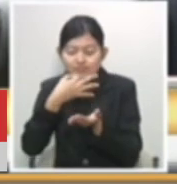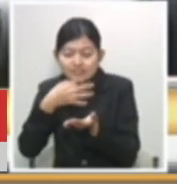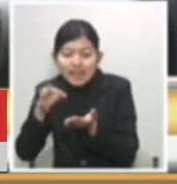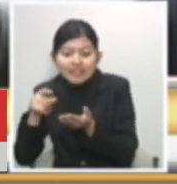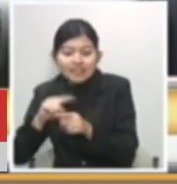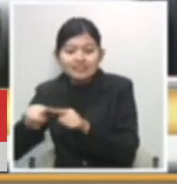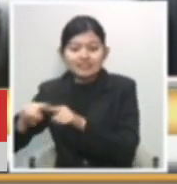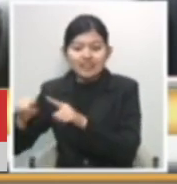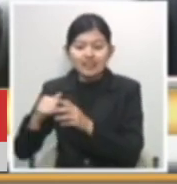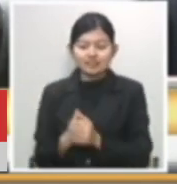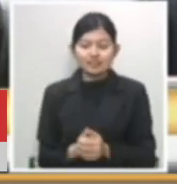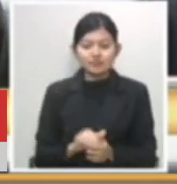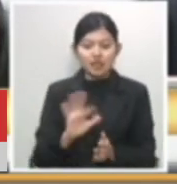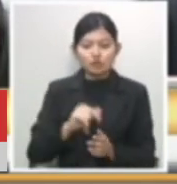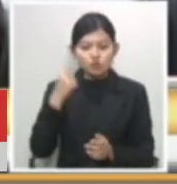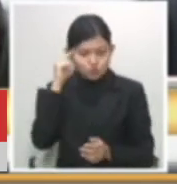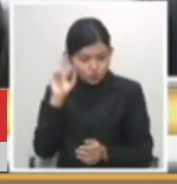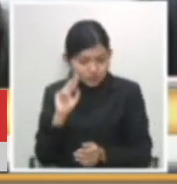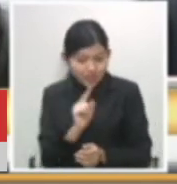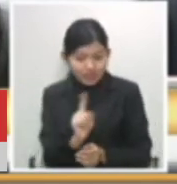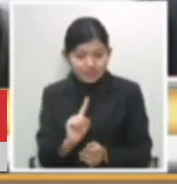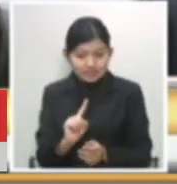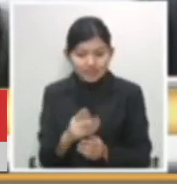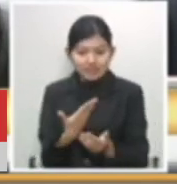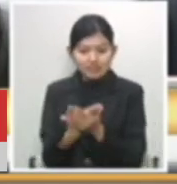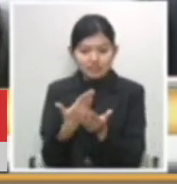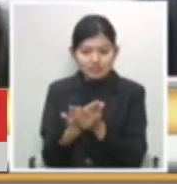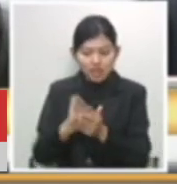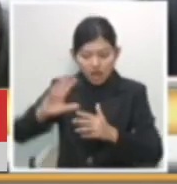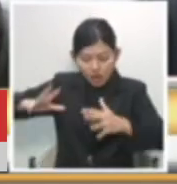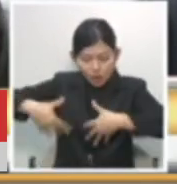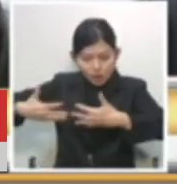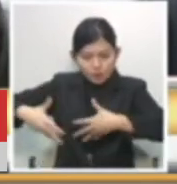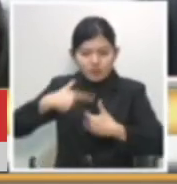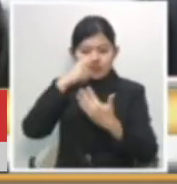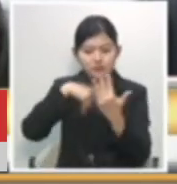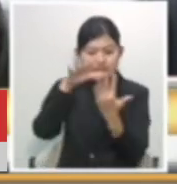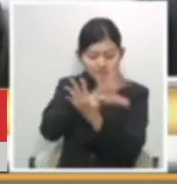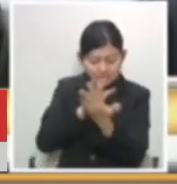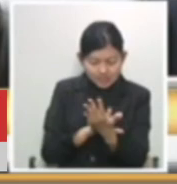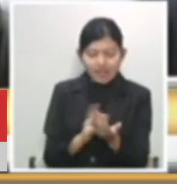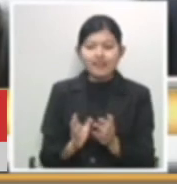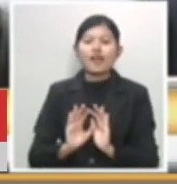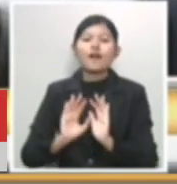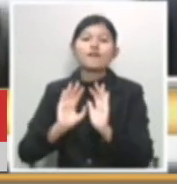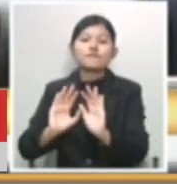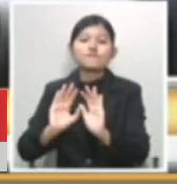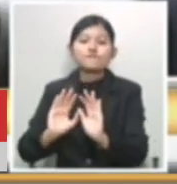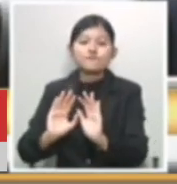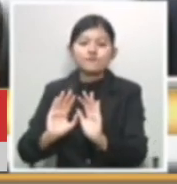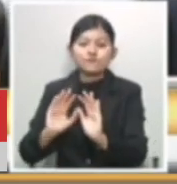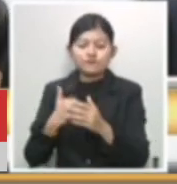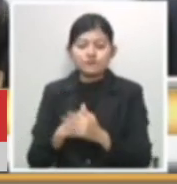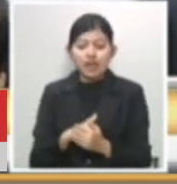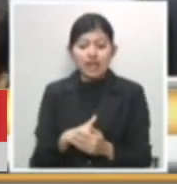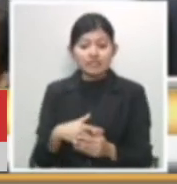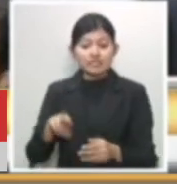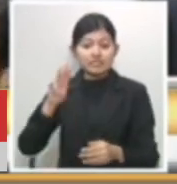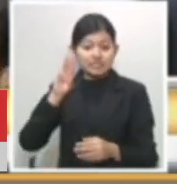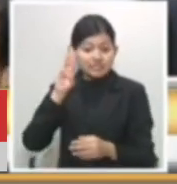รู้จักหาเงินเข้าประเทศบ้างนะคะท่านประธานฝากไว้นิดกับสัญญาต่างๆที่ท่านเคยให้ไว้กับประชาช